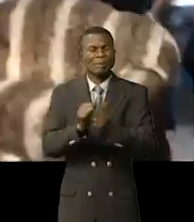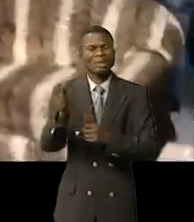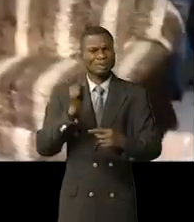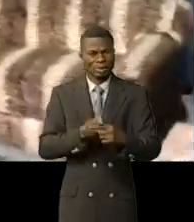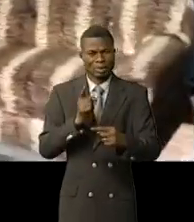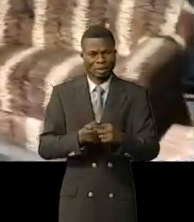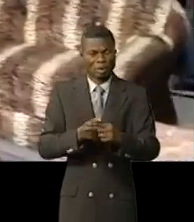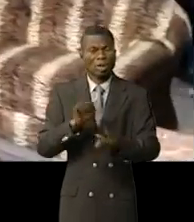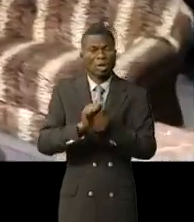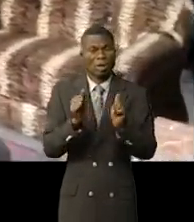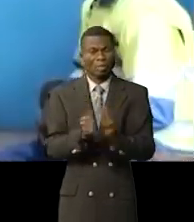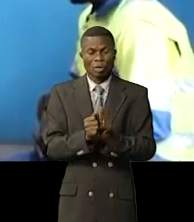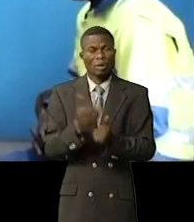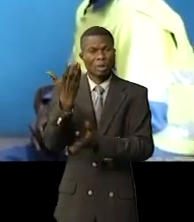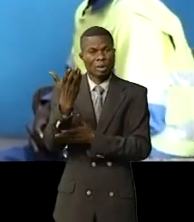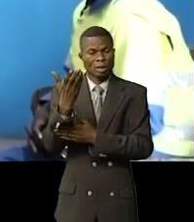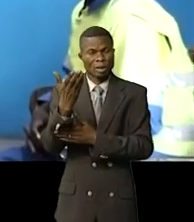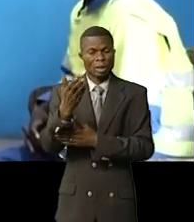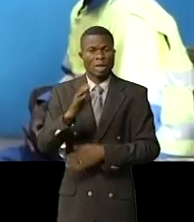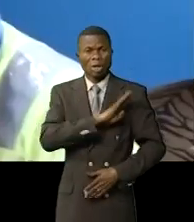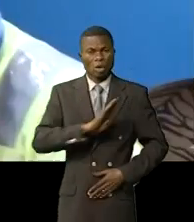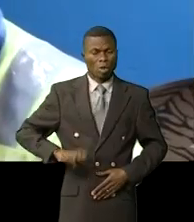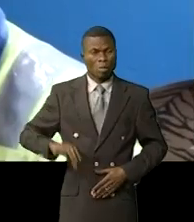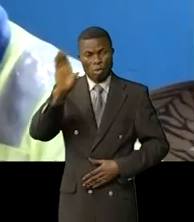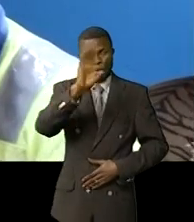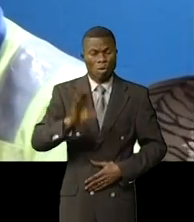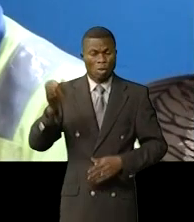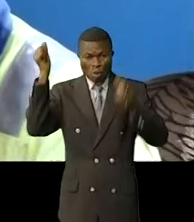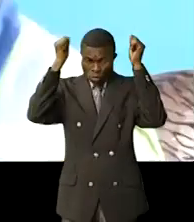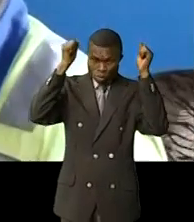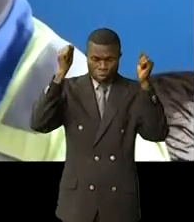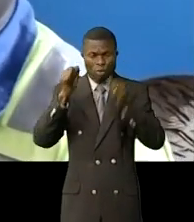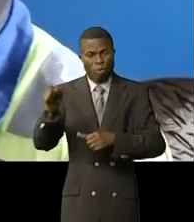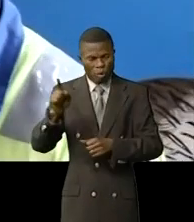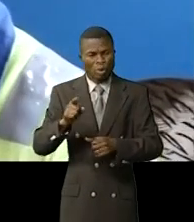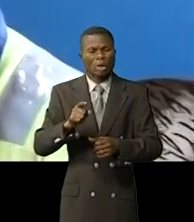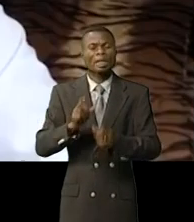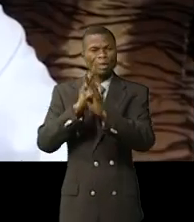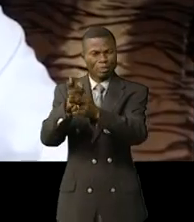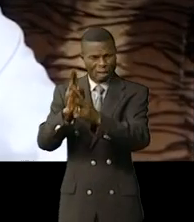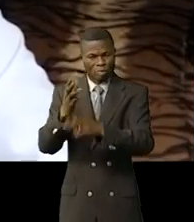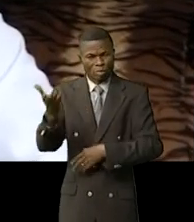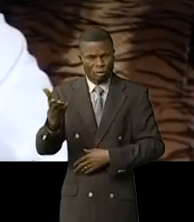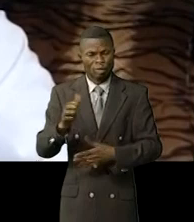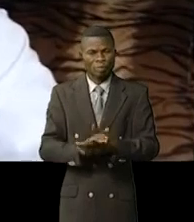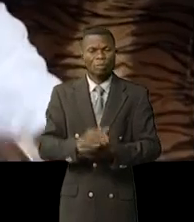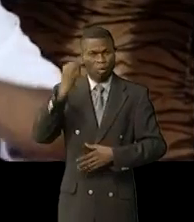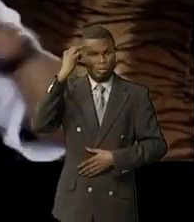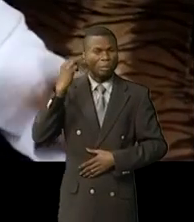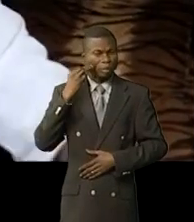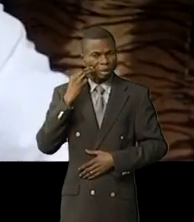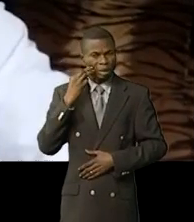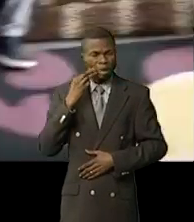impraticables. Une situation qui interpelle le bourgmestre de la commune de Maluku, Jacques Epiana Munze. François Rubota n'entend